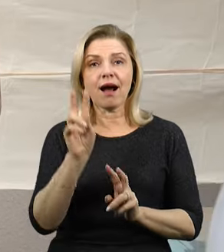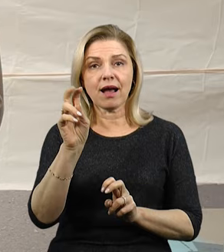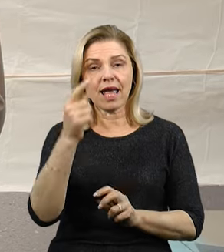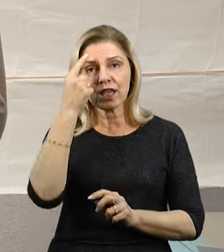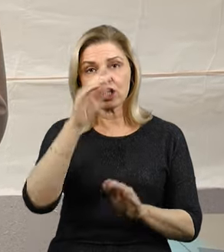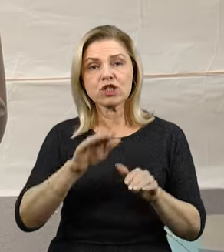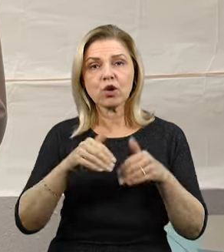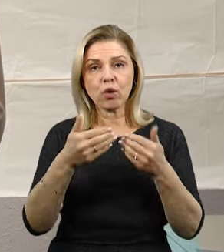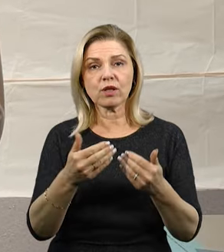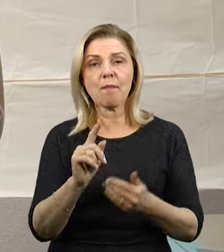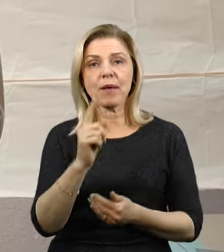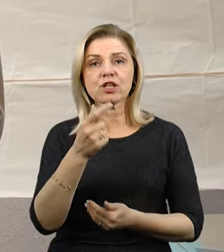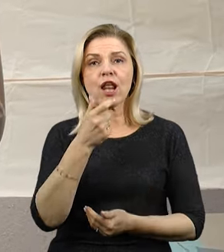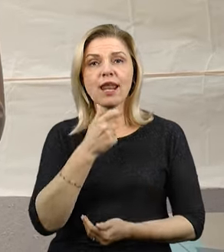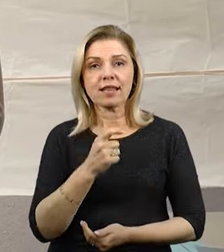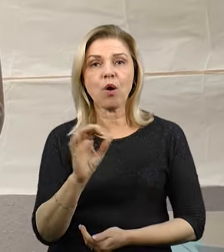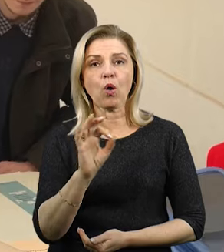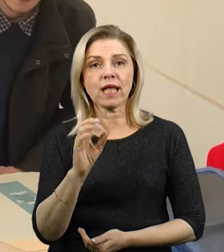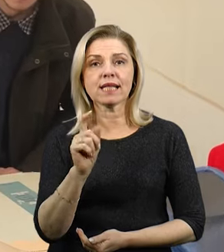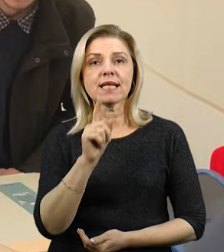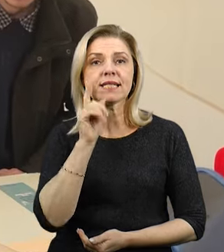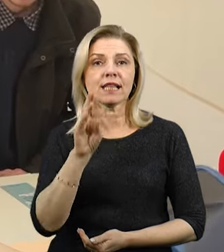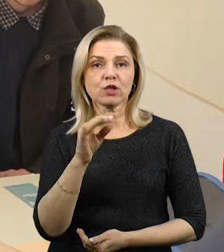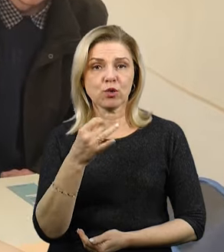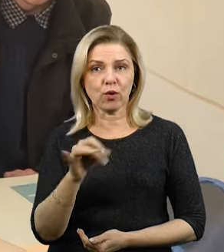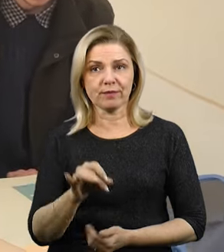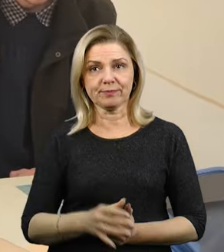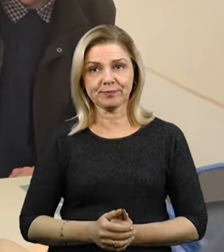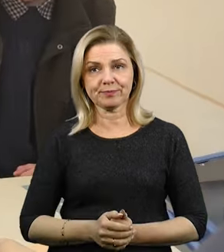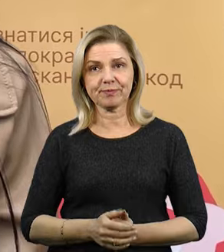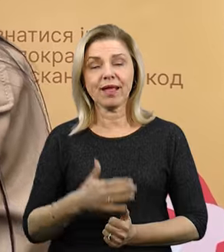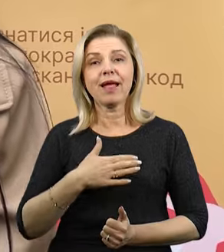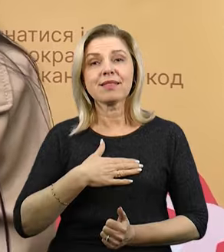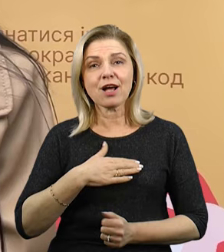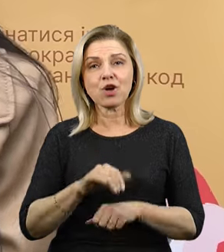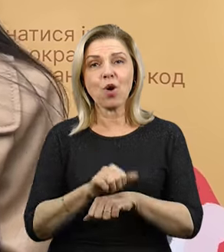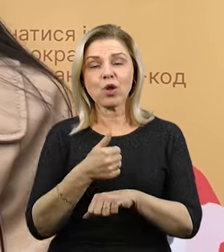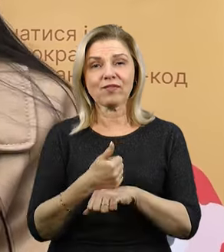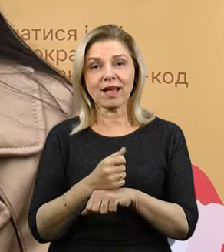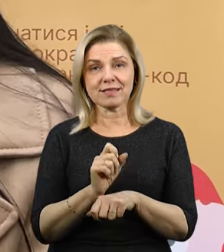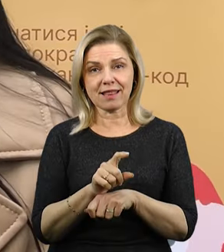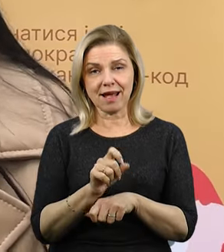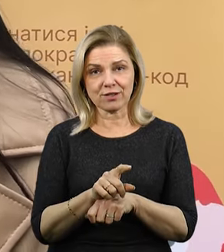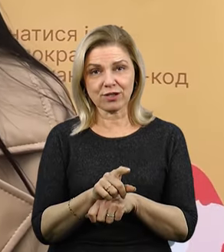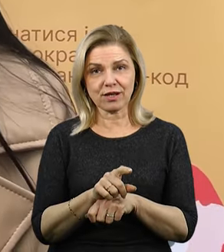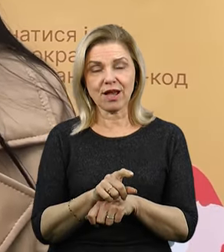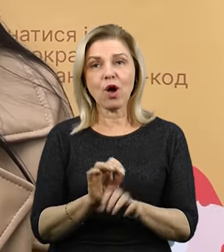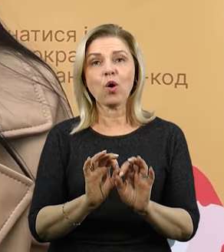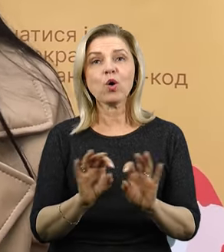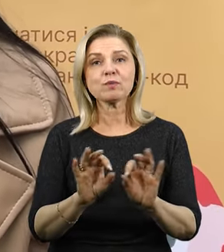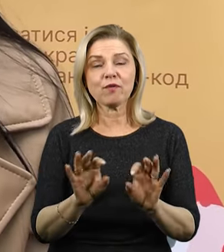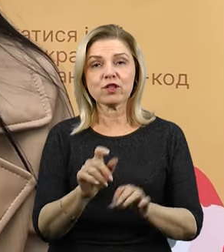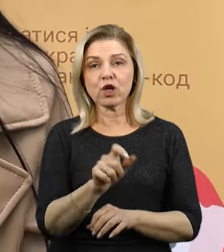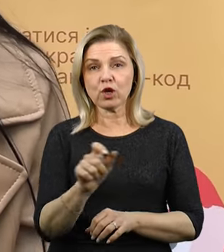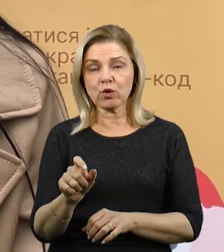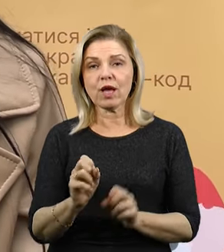першою леді Оленою зеленською говорить координаторка Руслана Омелянчук наша головна задача це